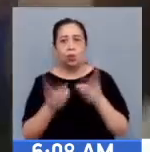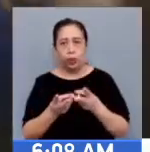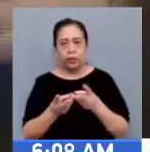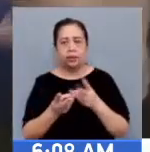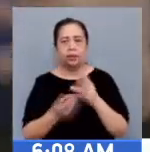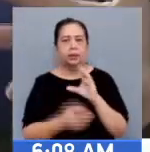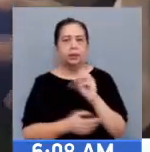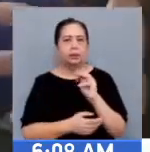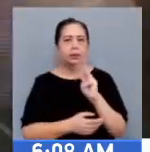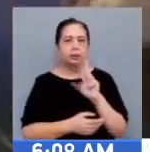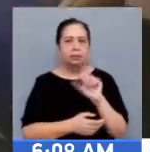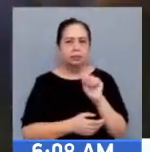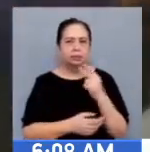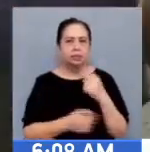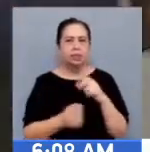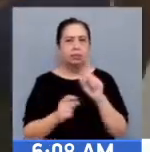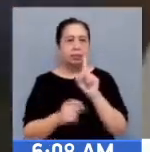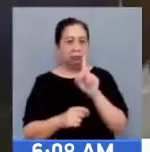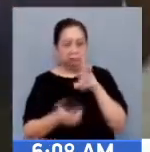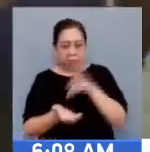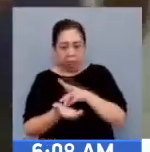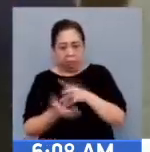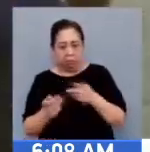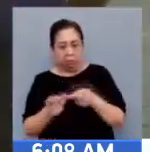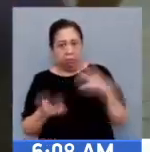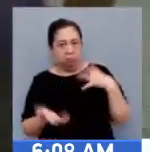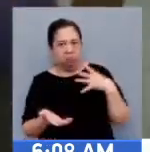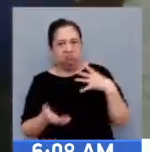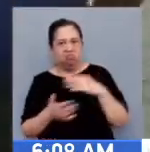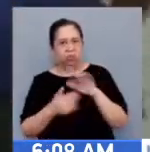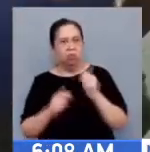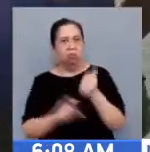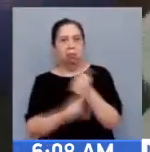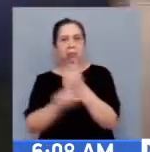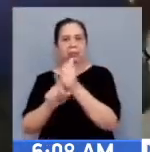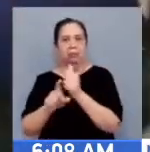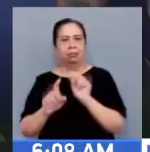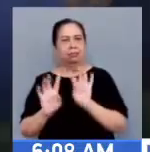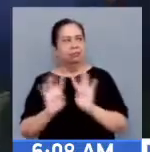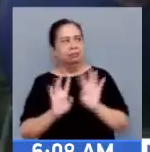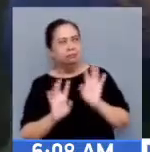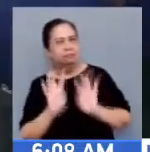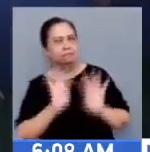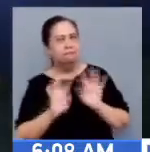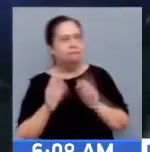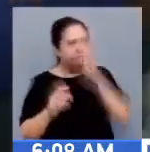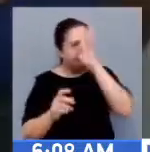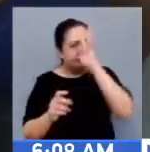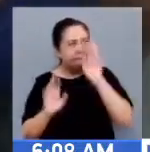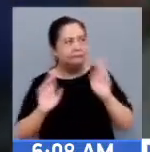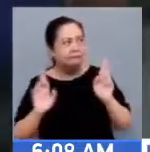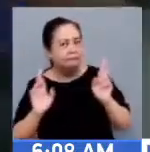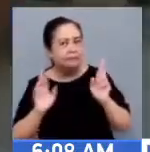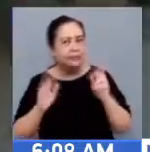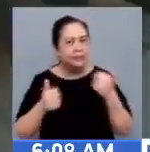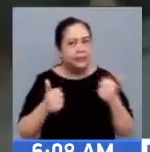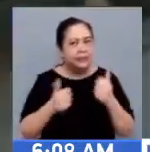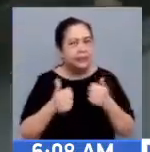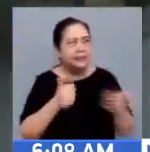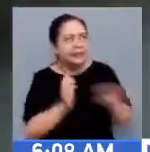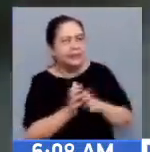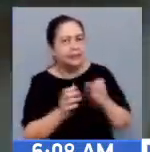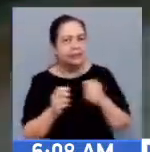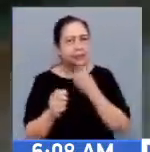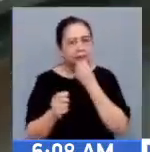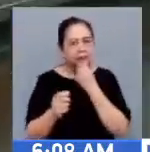walang iisang sakayan. Lahat po eh, talagang... kumbaga, tambahan na lang kasi unahan para lang makarating sila